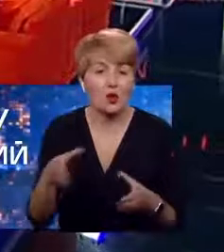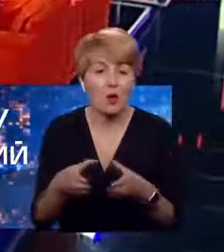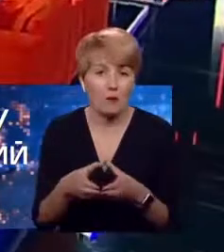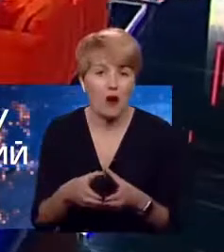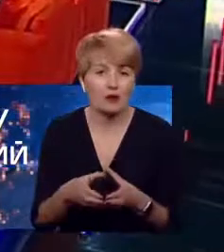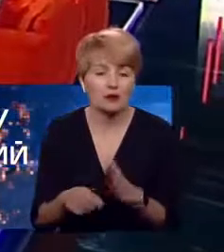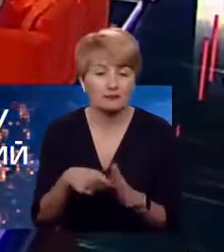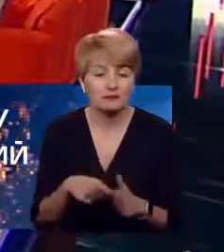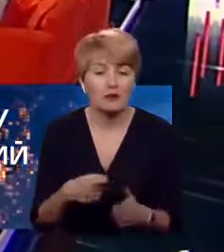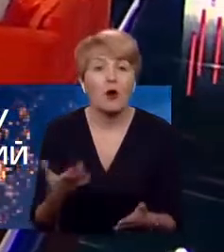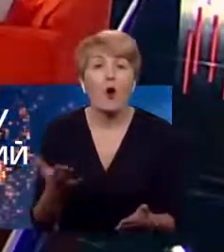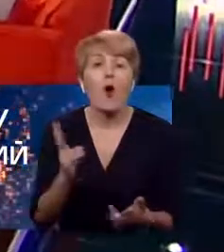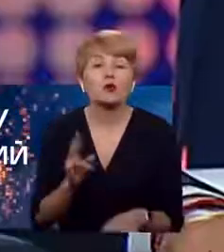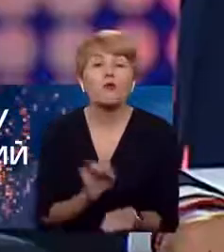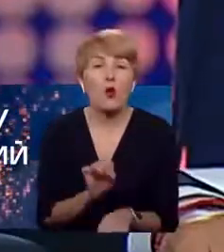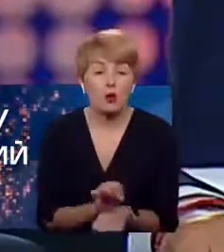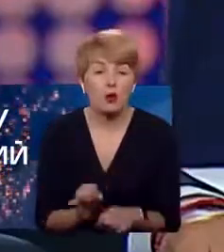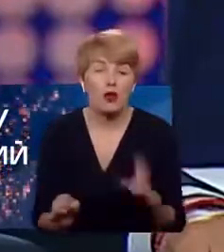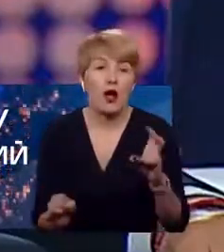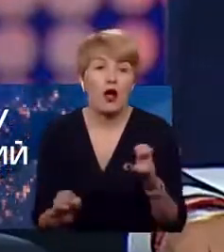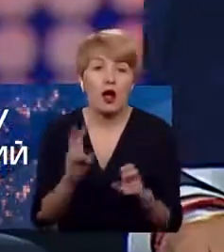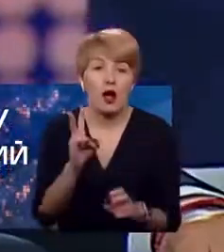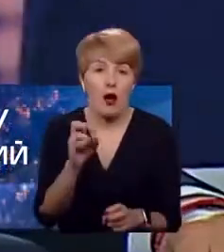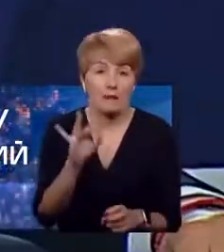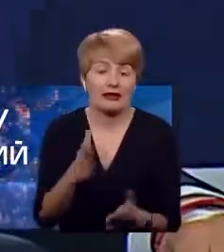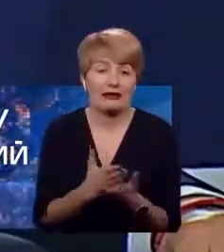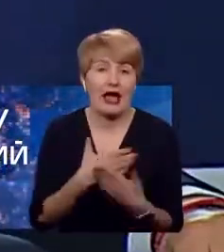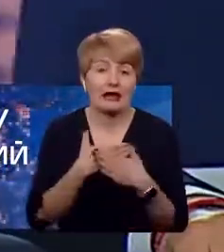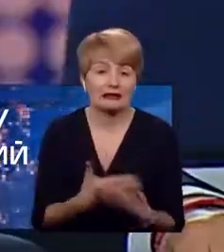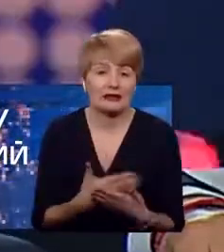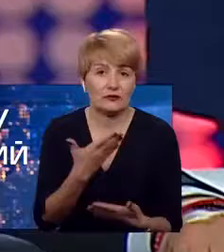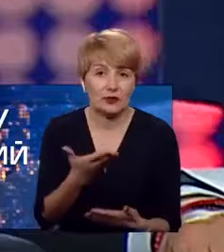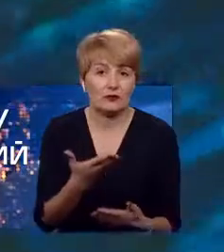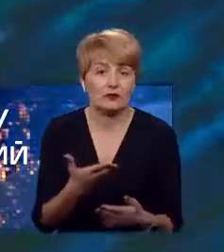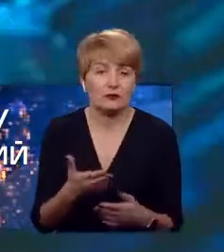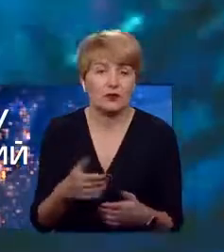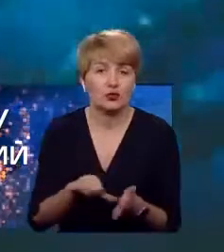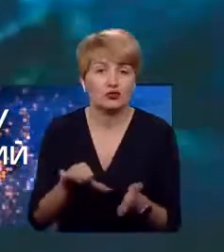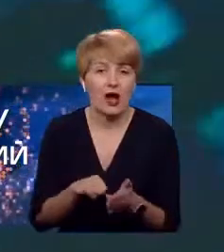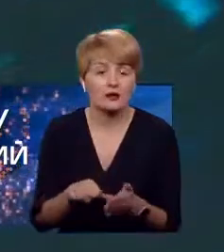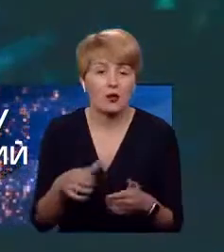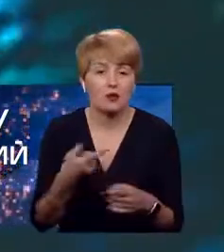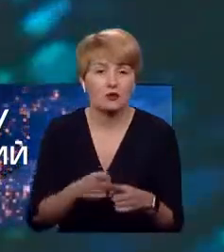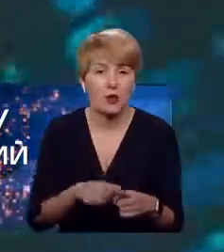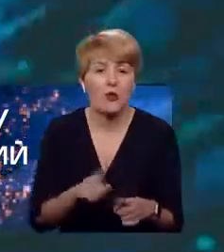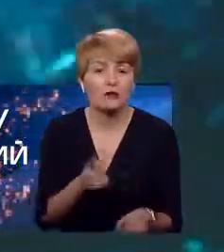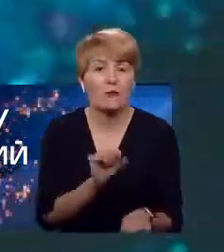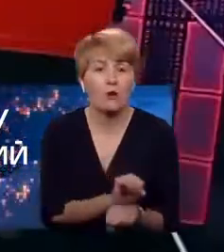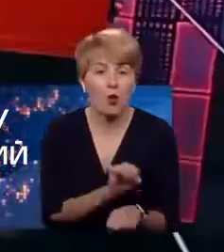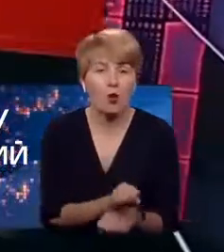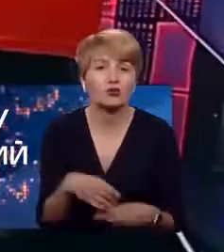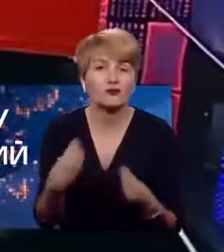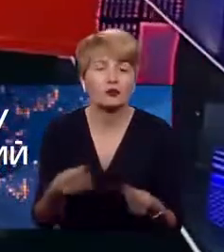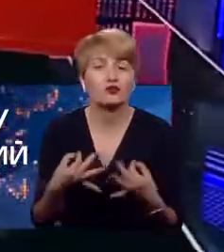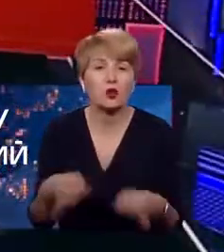блокує? От пан Каплін є, наприклад, активним учасником цього руху в Полтавській адміністрації. Він та його колеги активно блокують видачу